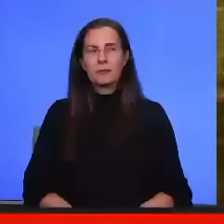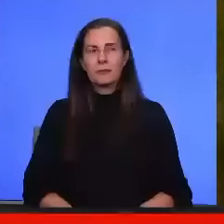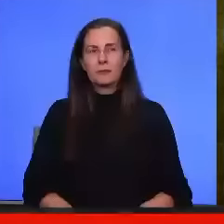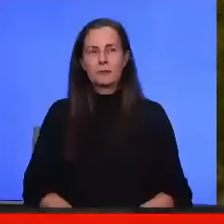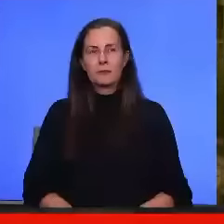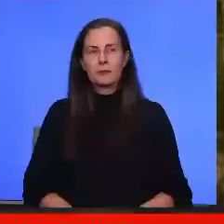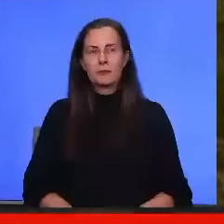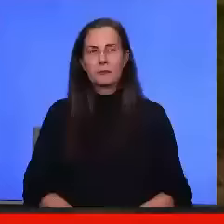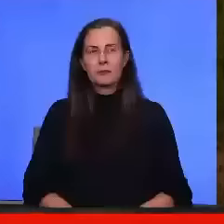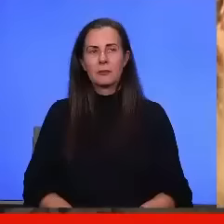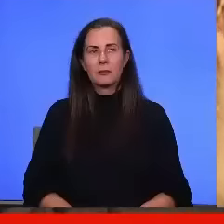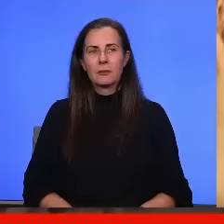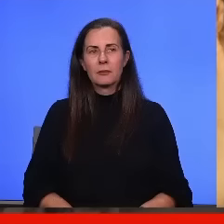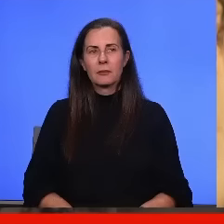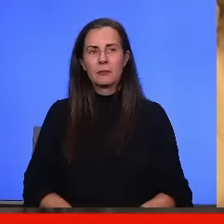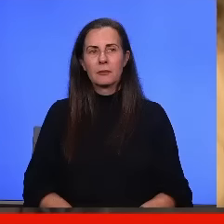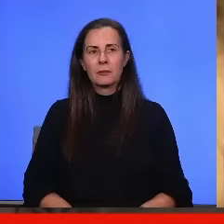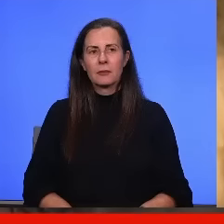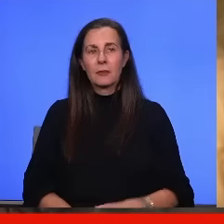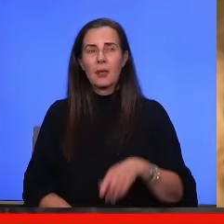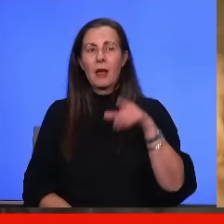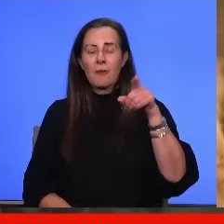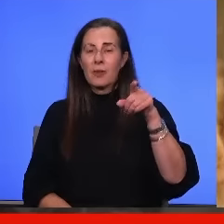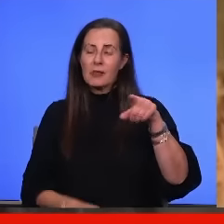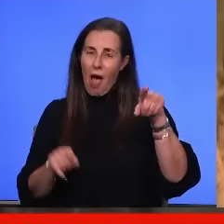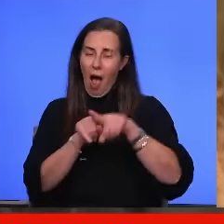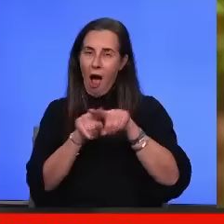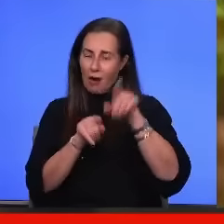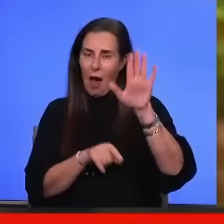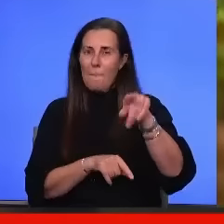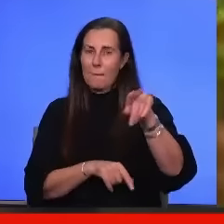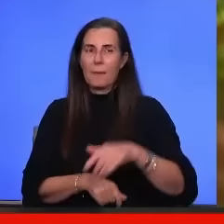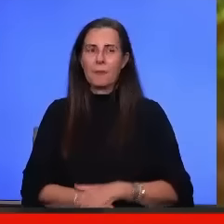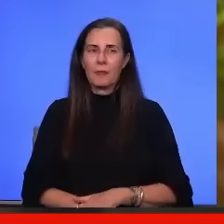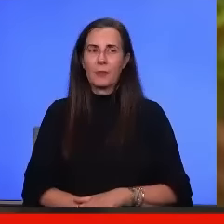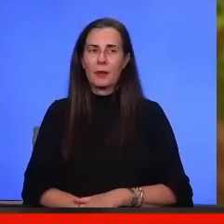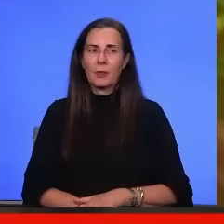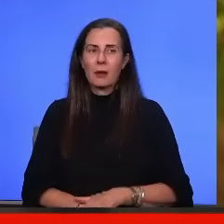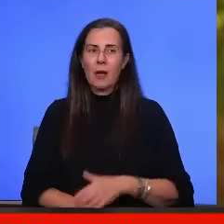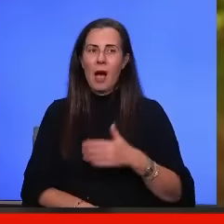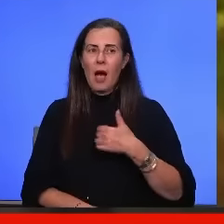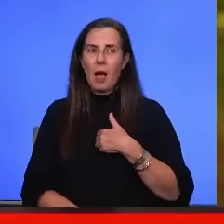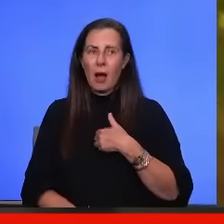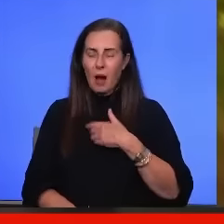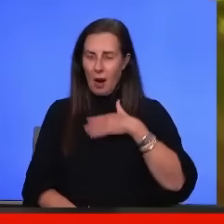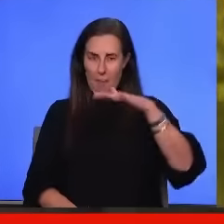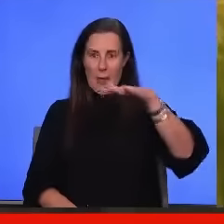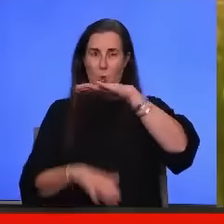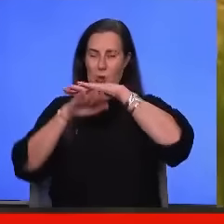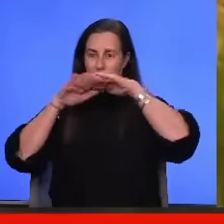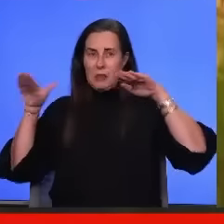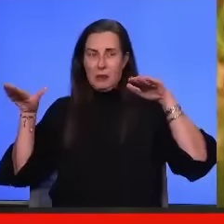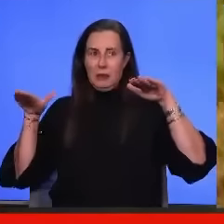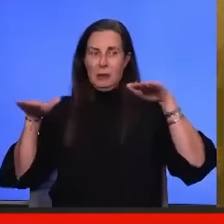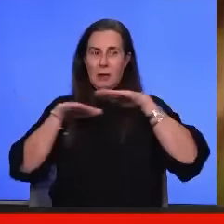בוא, אני ישבתי פה ככה, אוקיי? וזה ינון, האח של אביעד וגיגי. תחשוב, אני ממש מחוסה, כאילו רק האף שלי בחוץ. אני